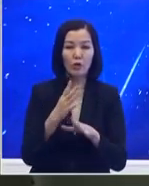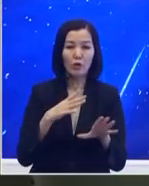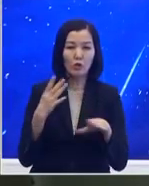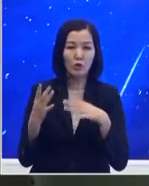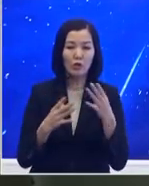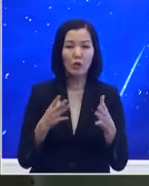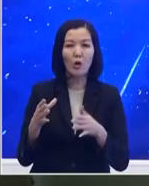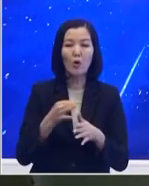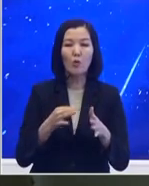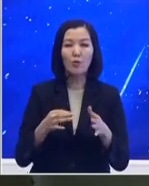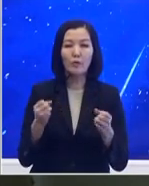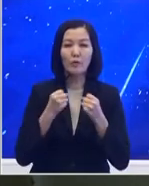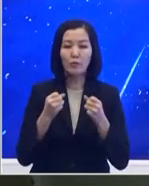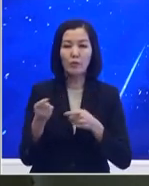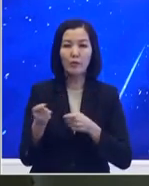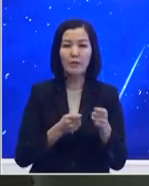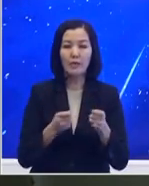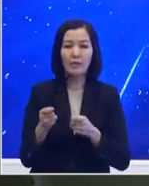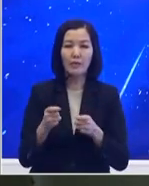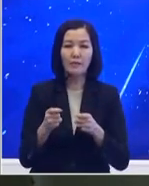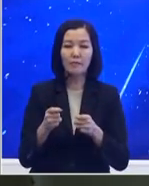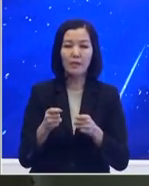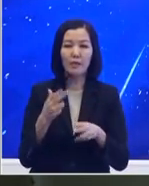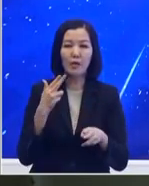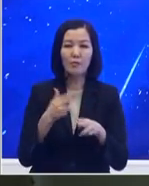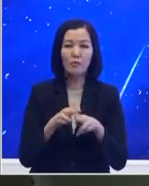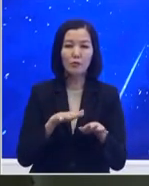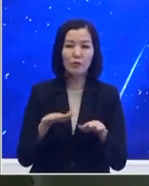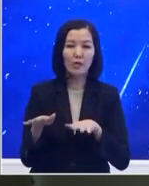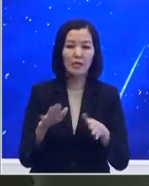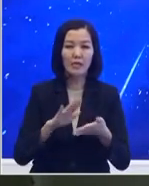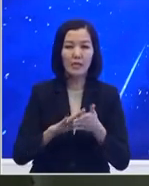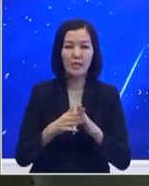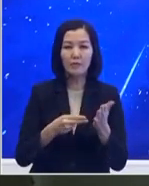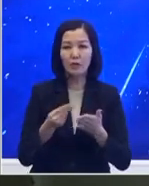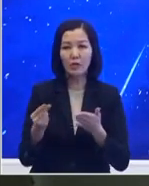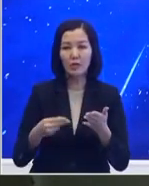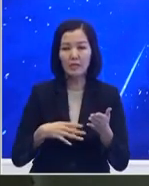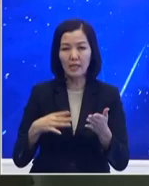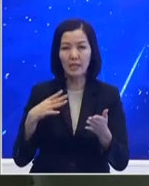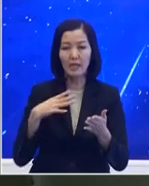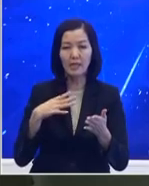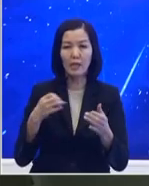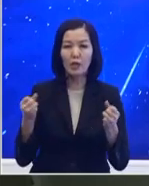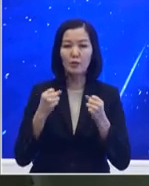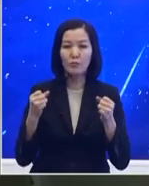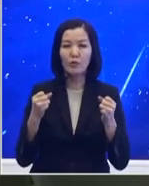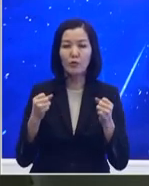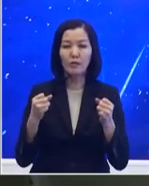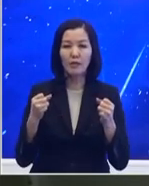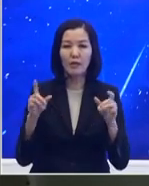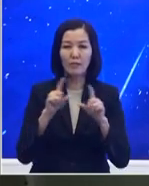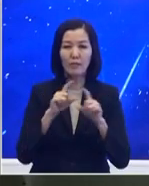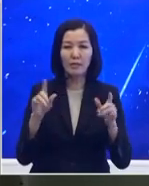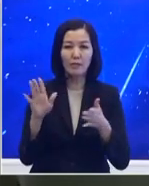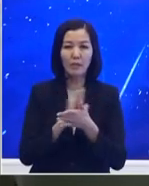Облыстық спорт басқармасы мен мұз айдынының жетекшілері арасында арнайы келісім шарт жасалған. Осыған байланысты өңірлік спорт мектебінің балалары мұнда